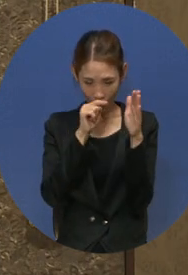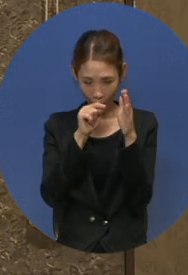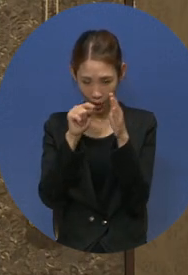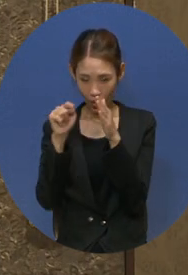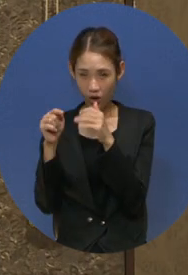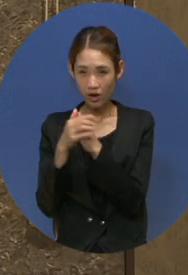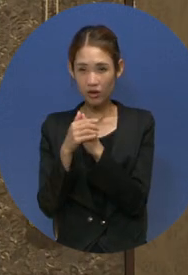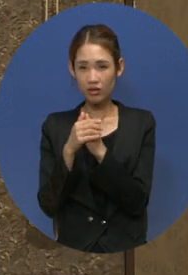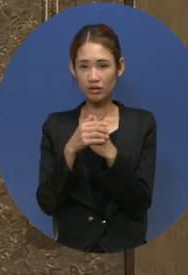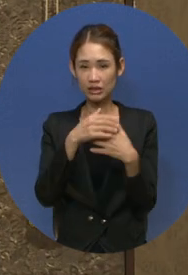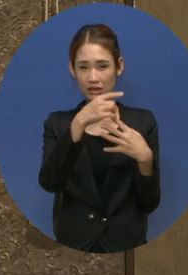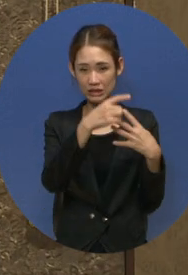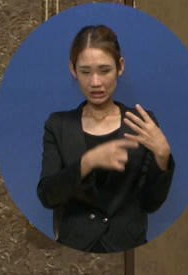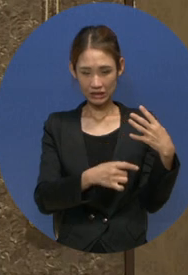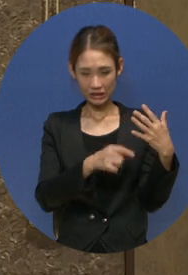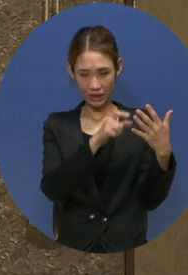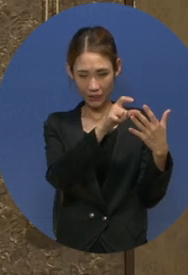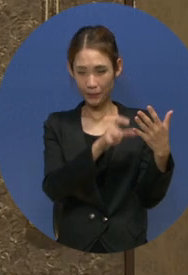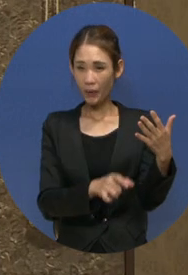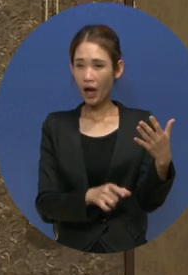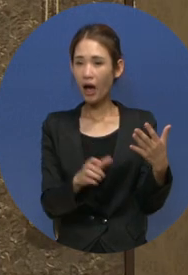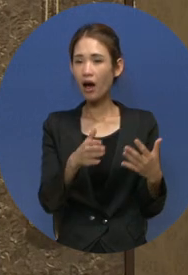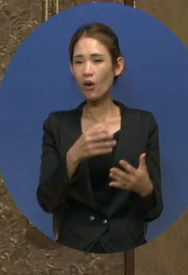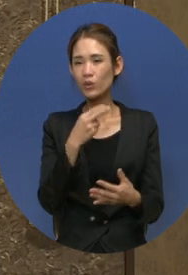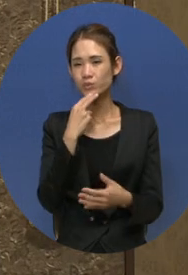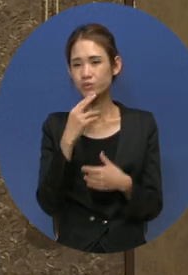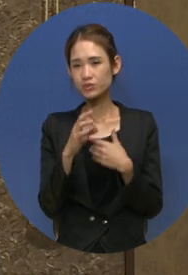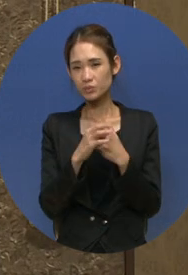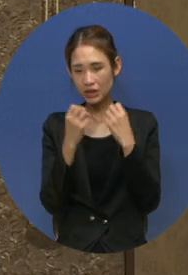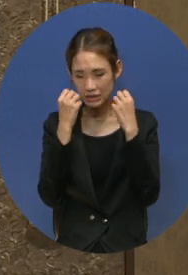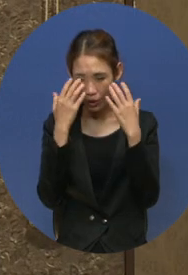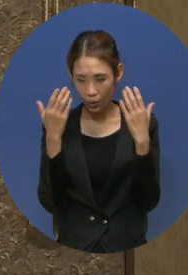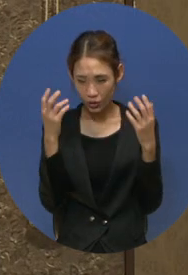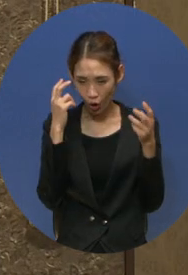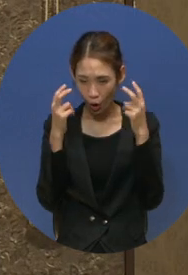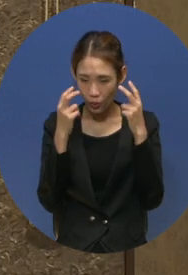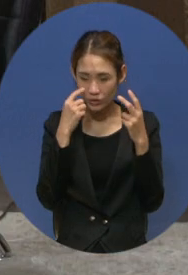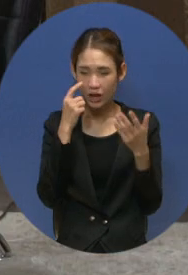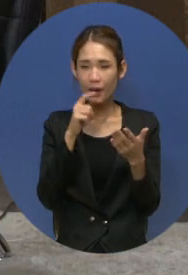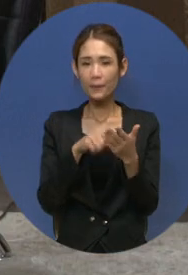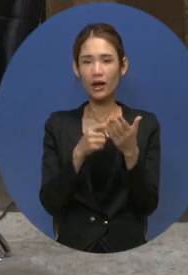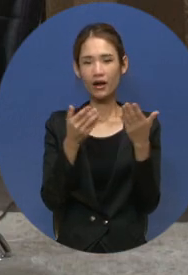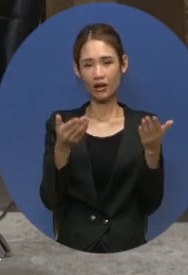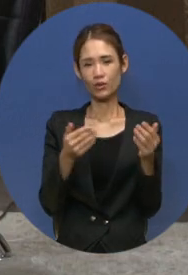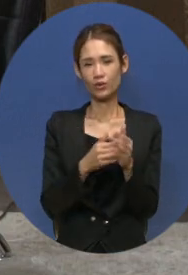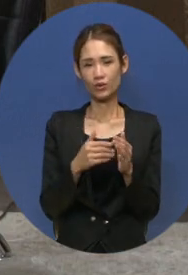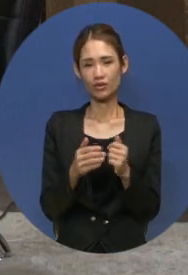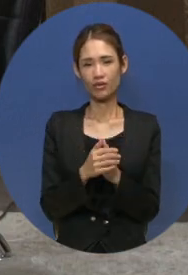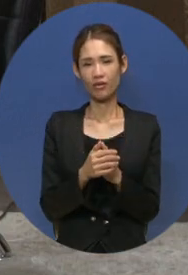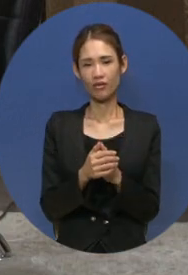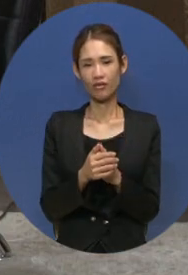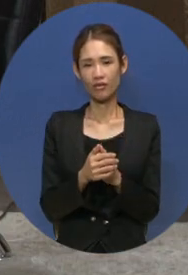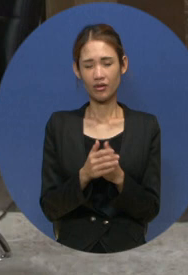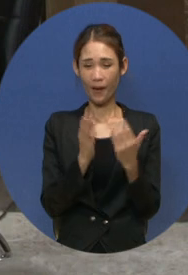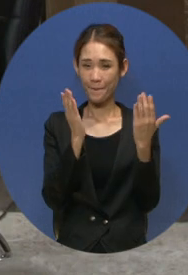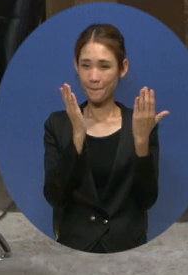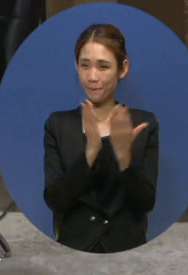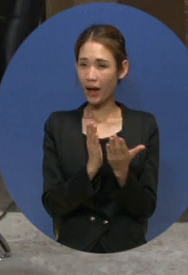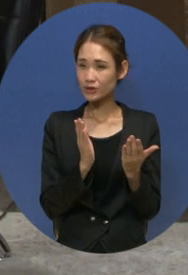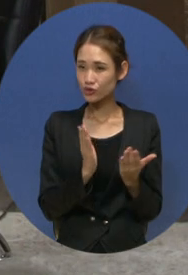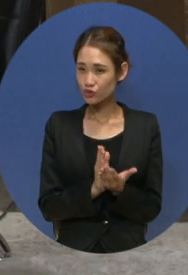업체가 저희 리스트 안에 없다. 그럴 네. 때는 또 저희 직원들이 새로운 업체를 또 개발해내는 거죠. 이분이 갈 만한 곳을. 그러니까 맞춤